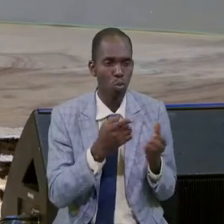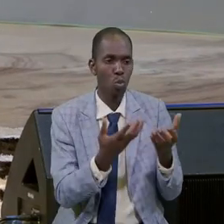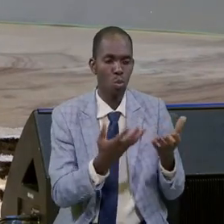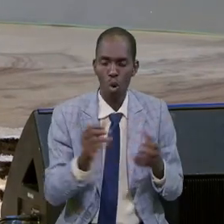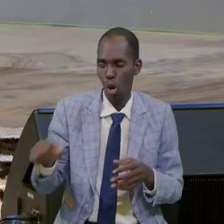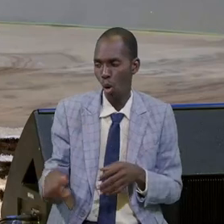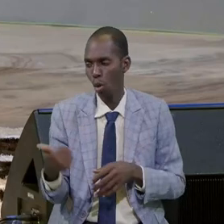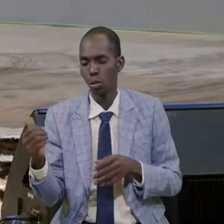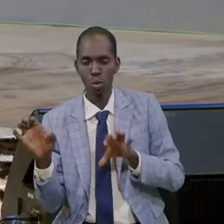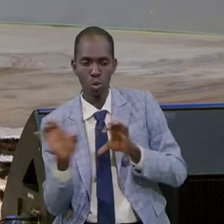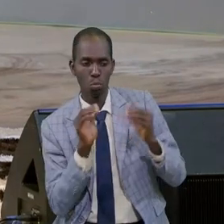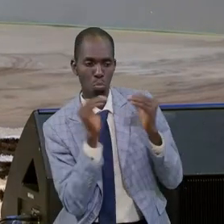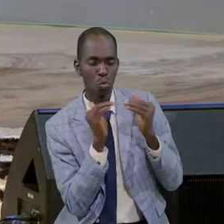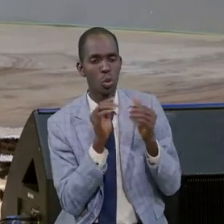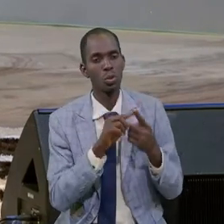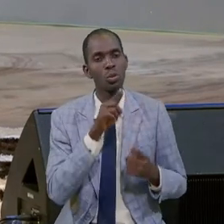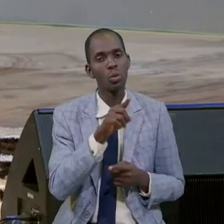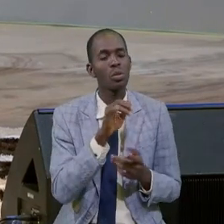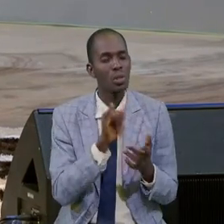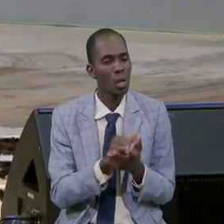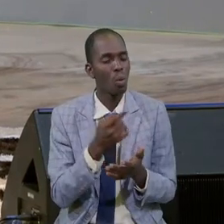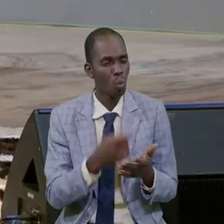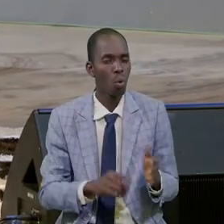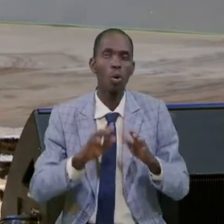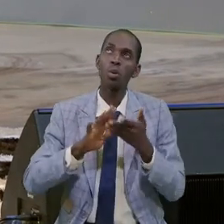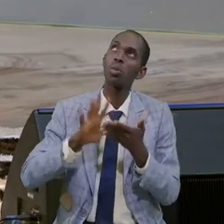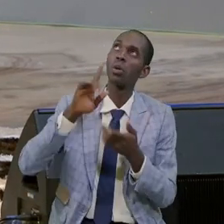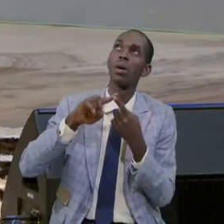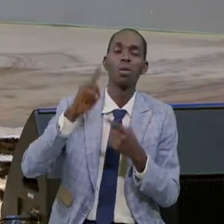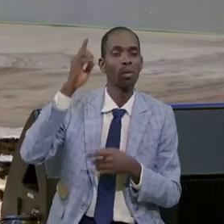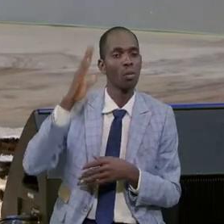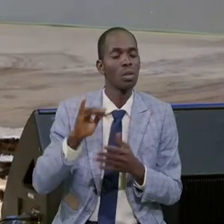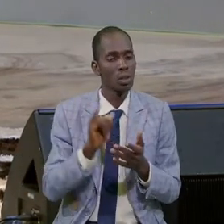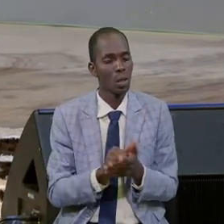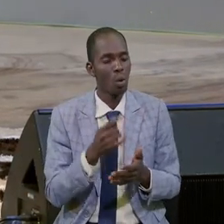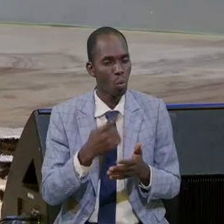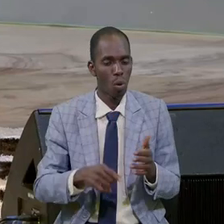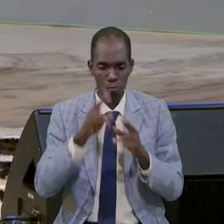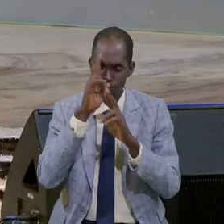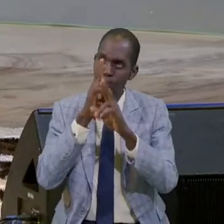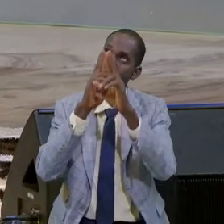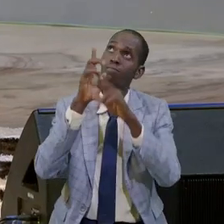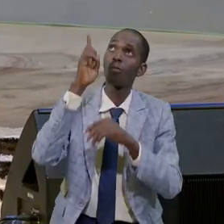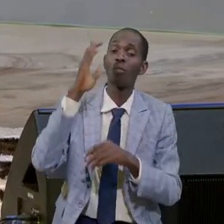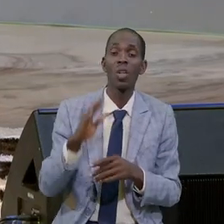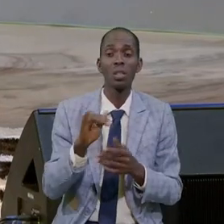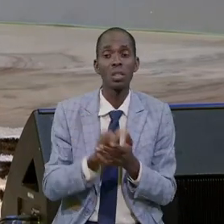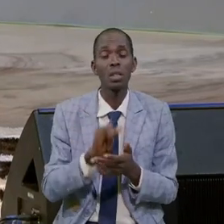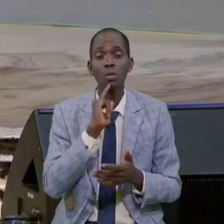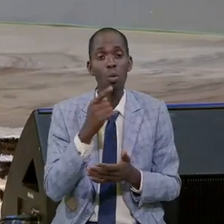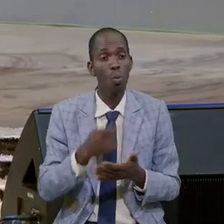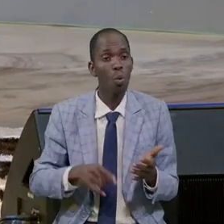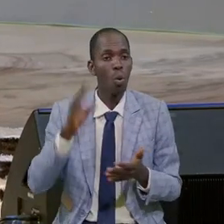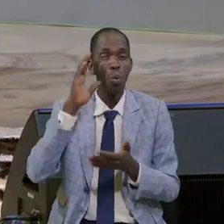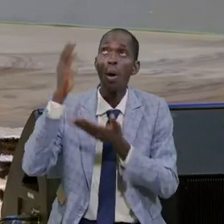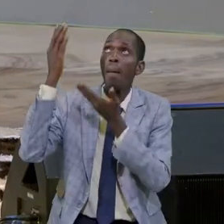vous espérez que les autres vous feront. Alors, cela va glorifier Dieu, honorer Dieu, cela va vous donner